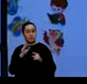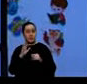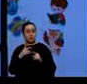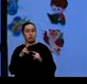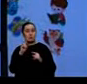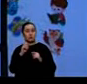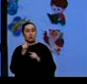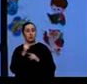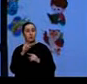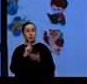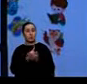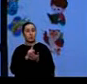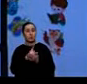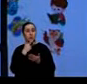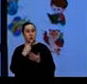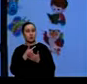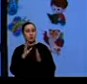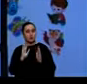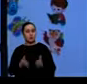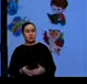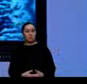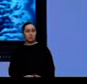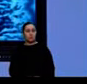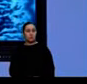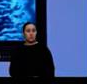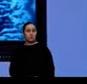endi 211-mashqqa qaraymiz.